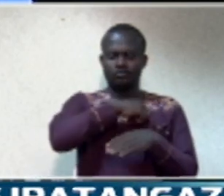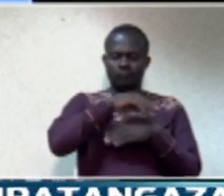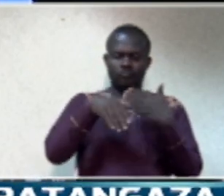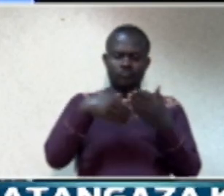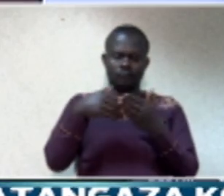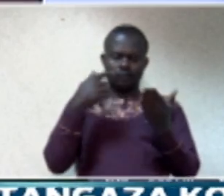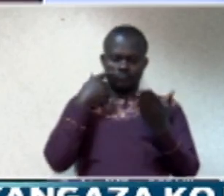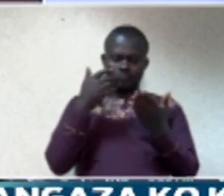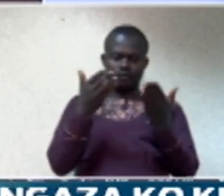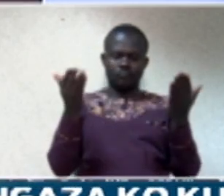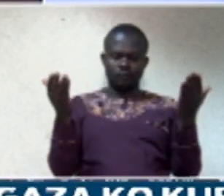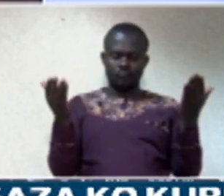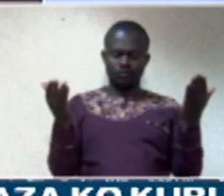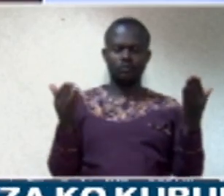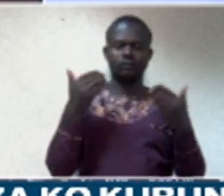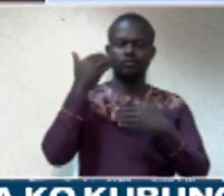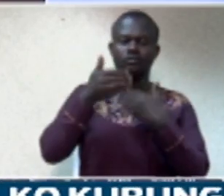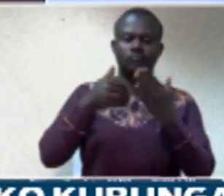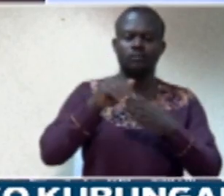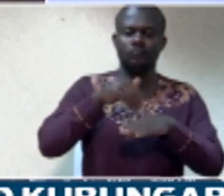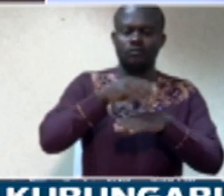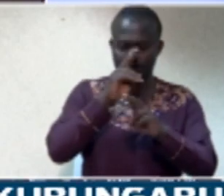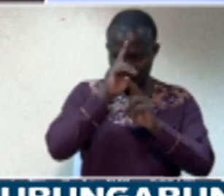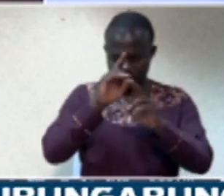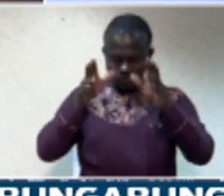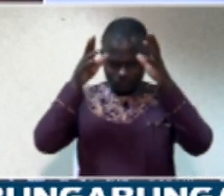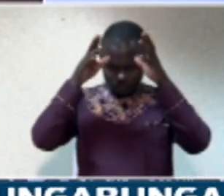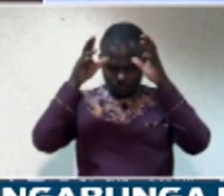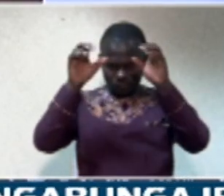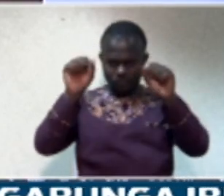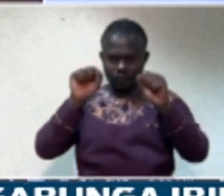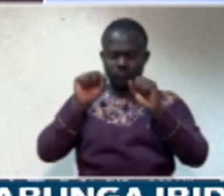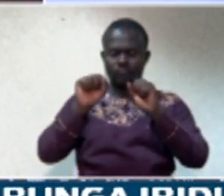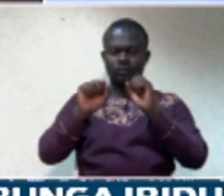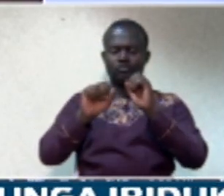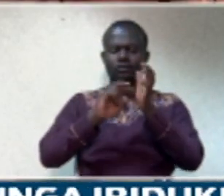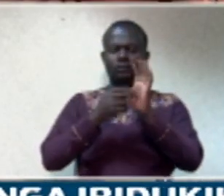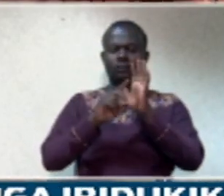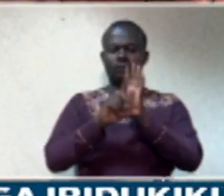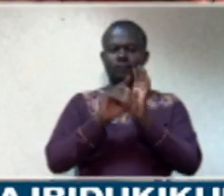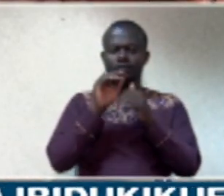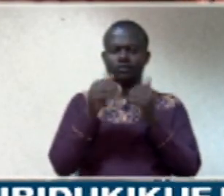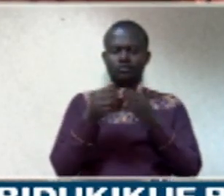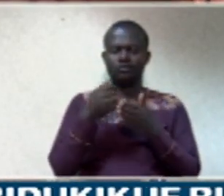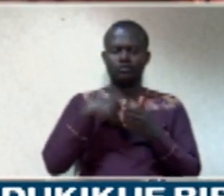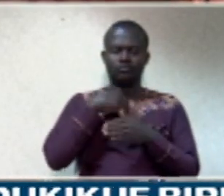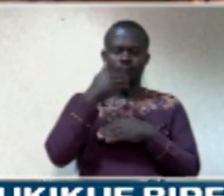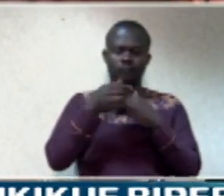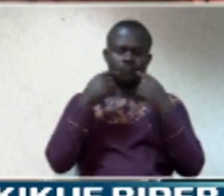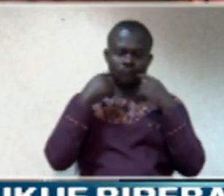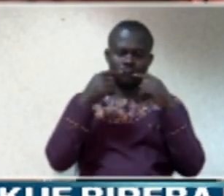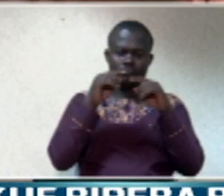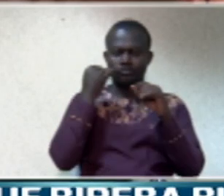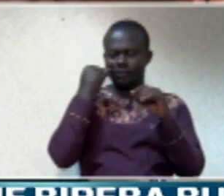mutwe w'abadepite nabo bakoherereza umukuru w'igihugu umushinga w'itegeko wose kugira ngo awushyireho umukono utangazwe ariko urumva jute